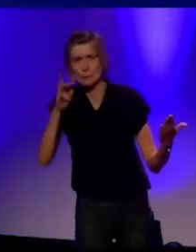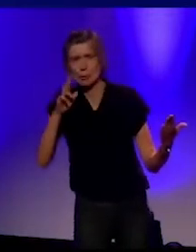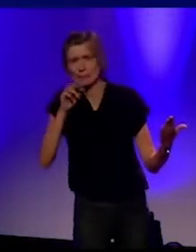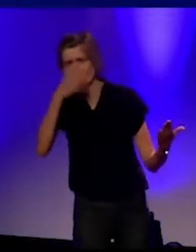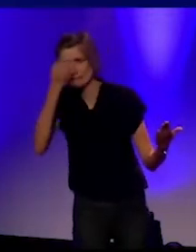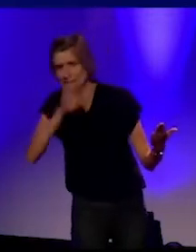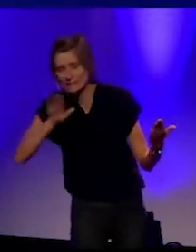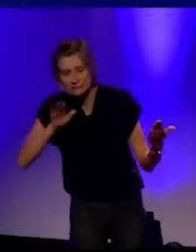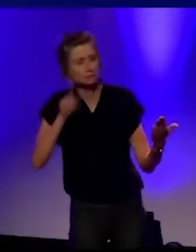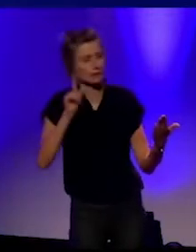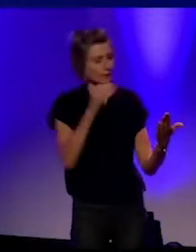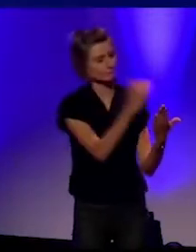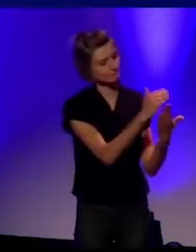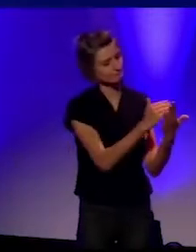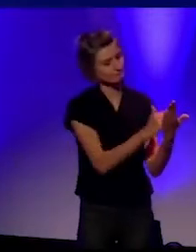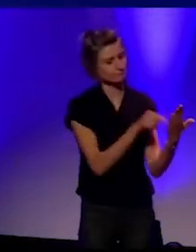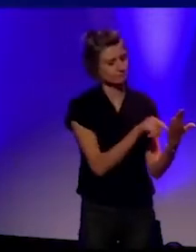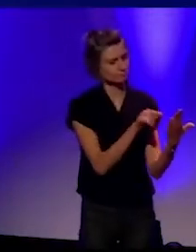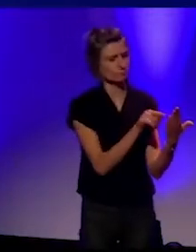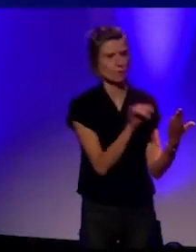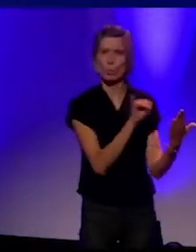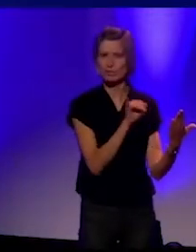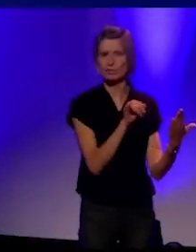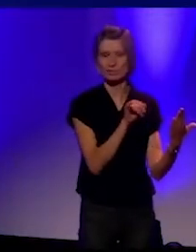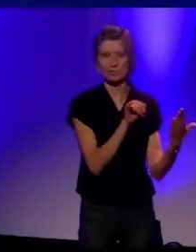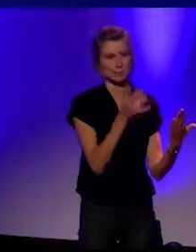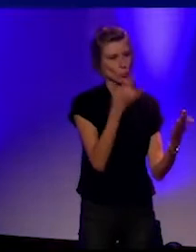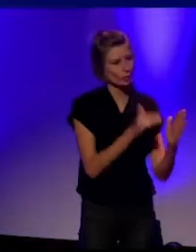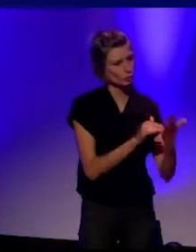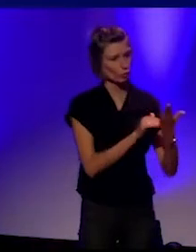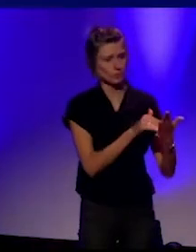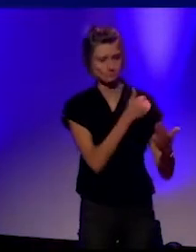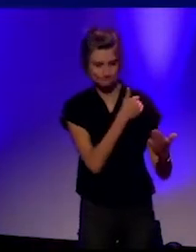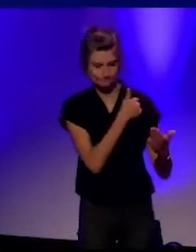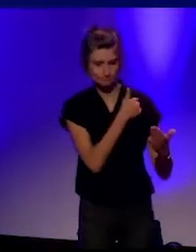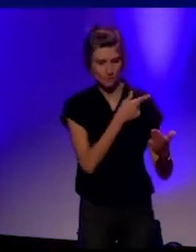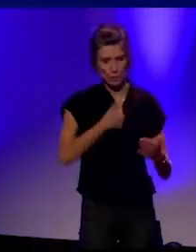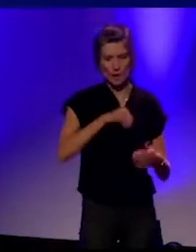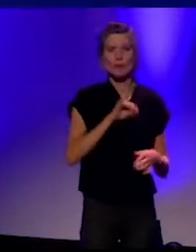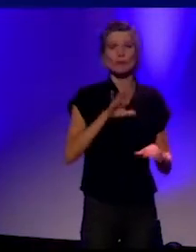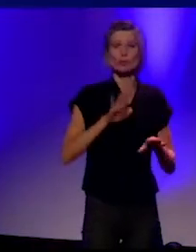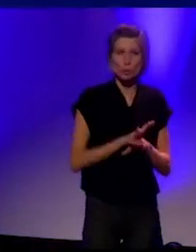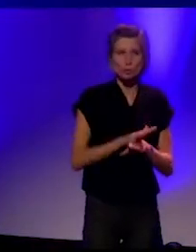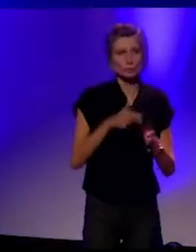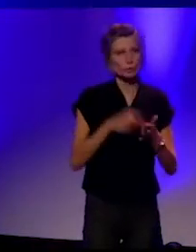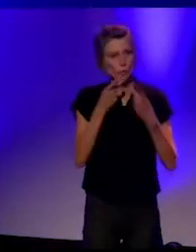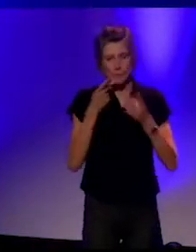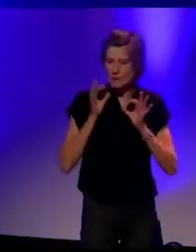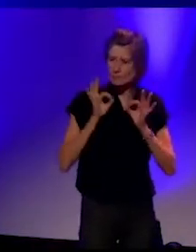is, een opdrachtverklaring die ons eigenlijk erop wijst dat we in al wat we doen excellentie moeten nastreven.